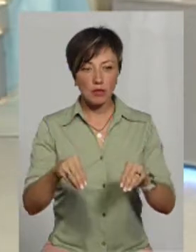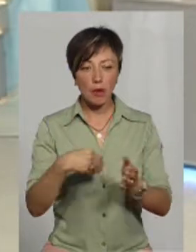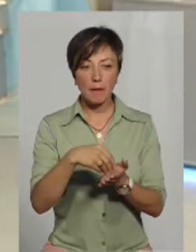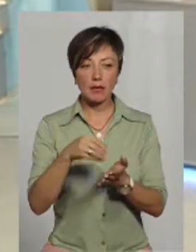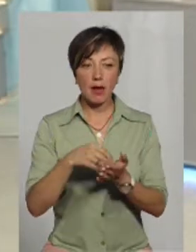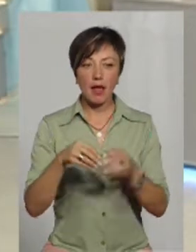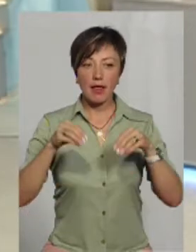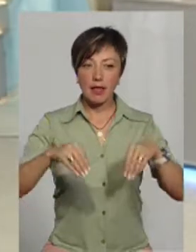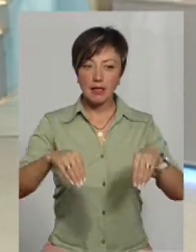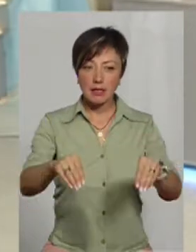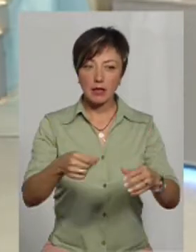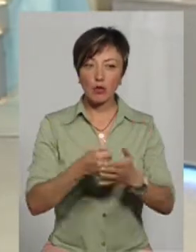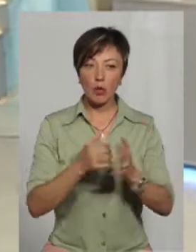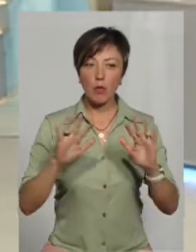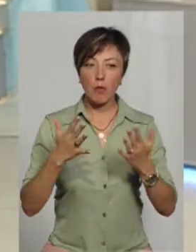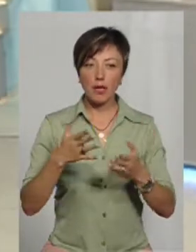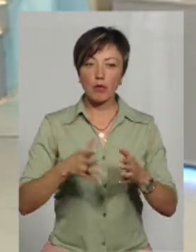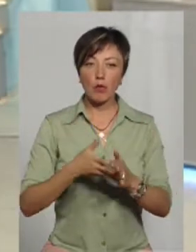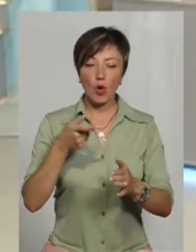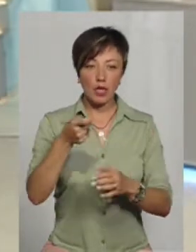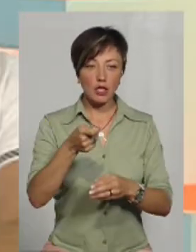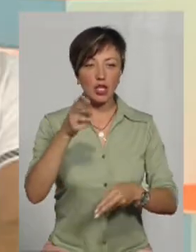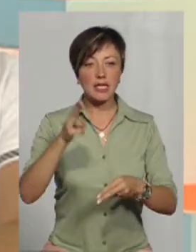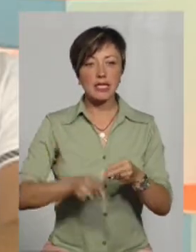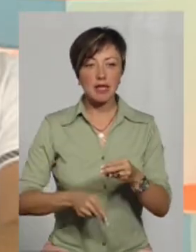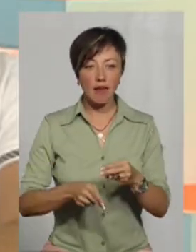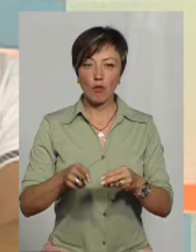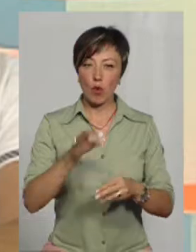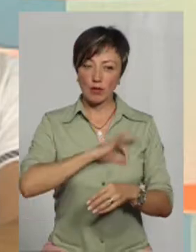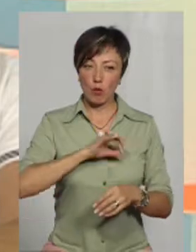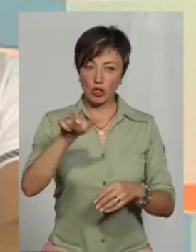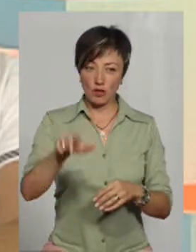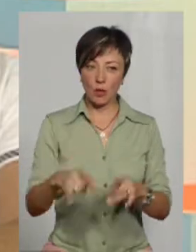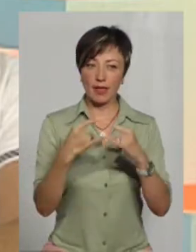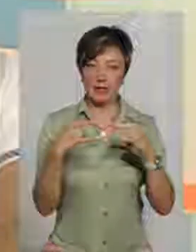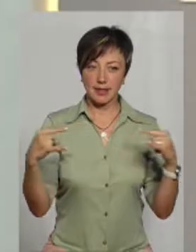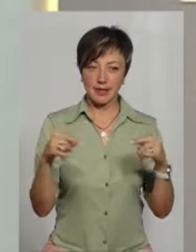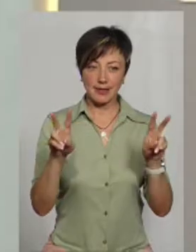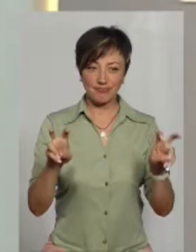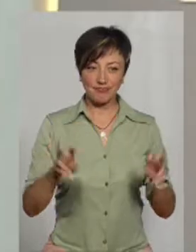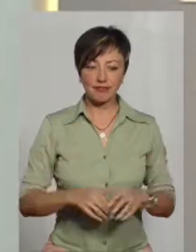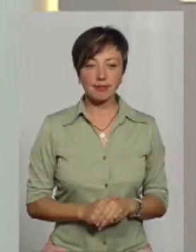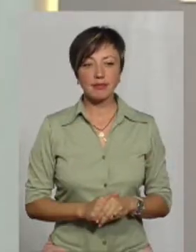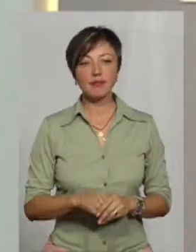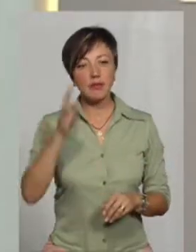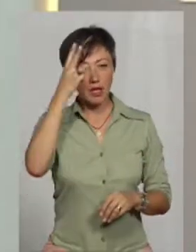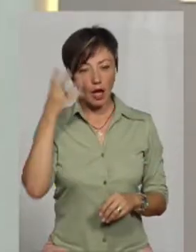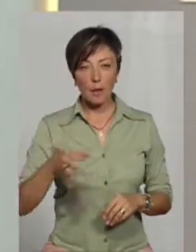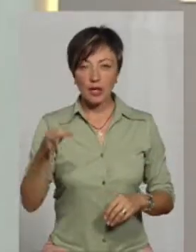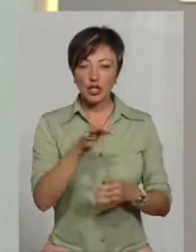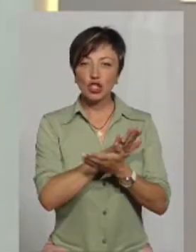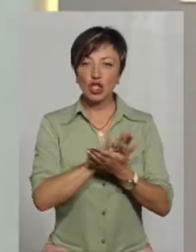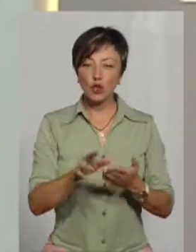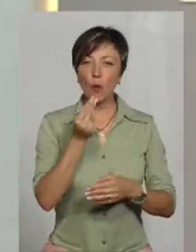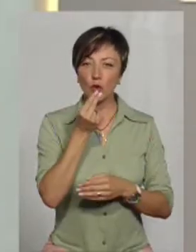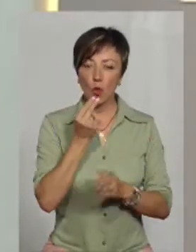придбання насіння, до моменту подачі кінцевому споживачу на стіл. На Хмельниччині, як ми чули від Ванди Сердюк, екологічно